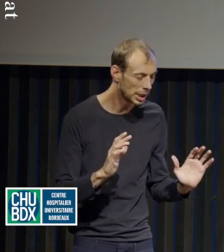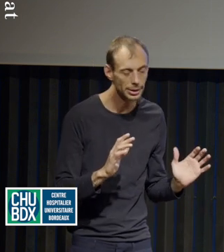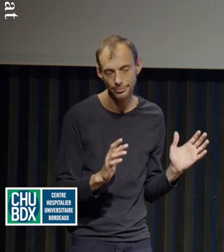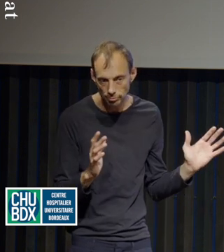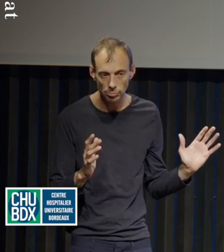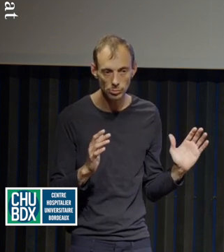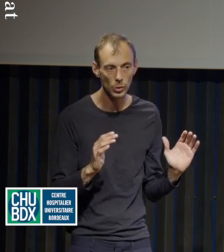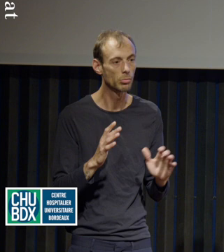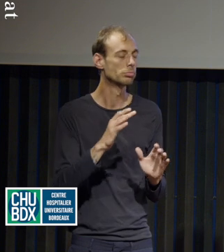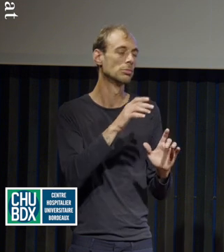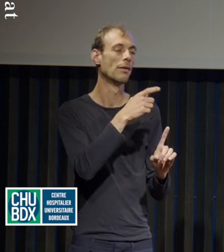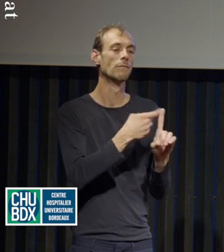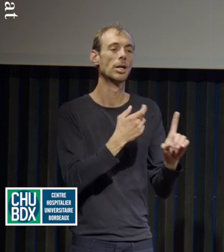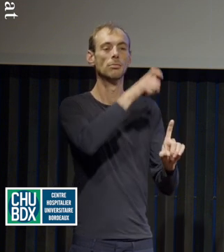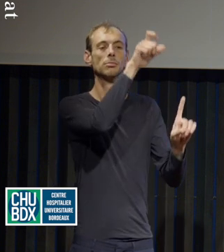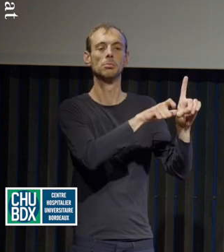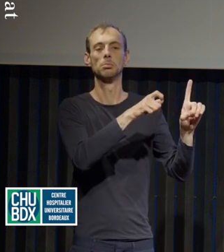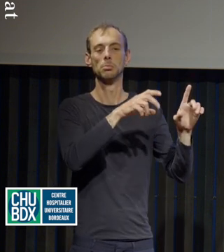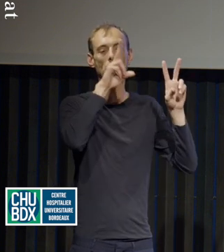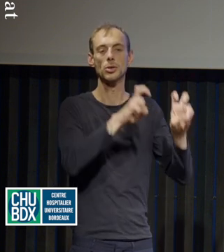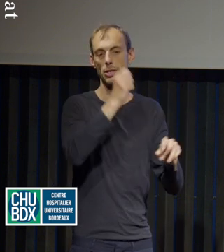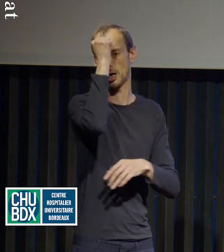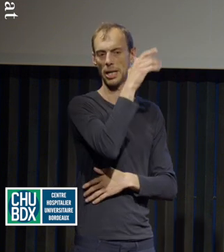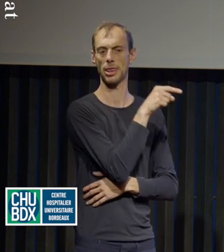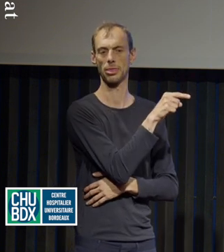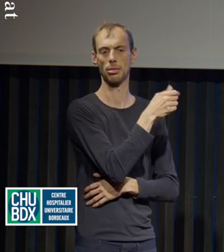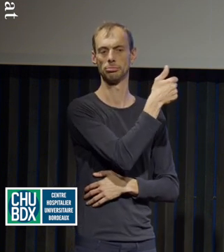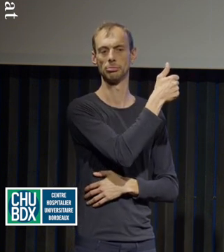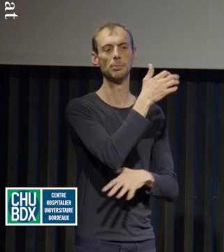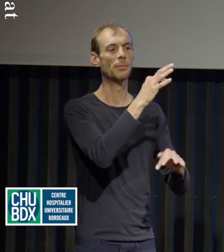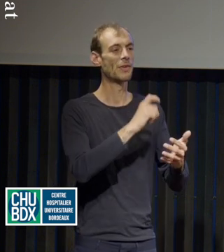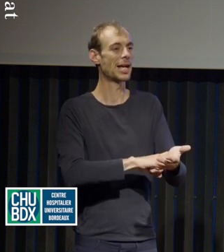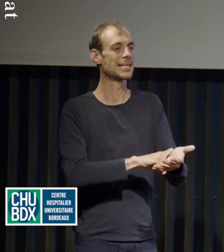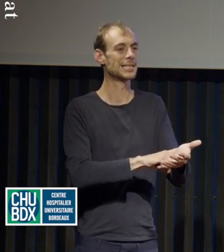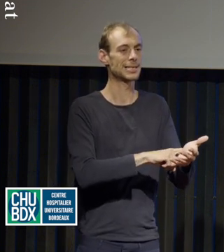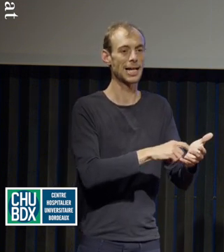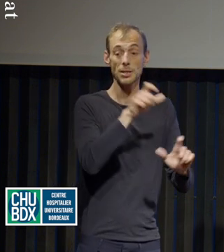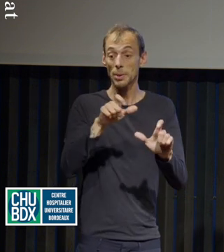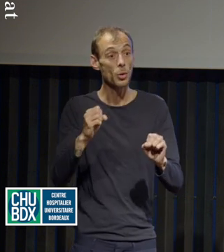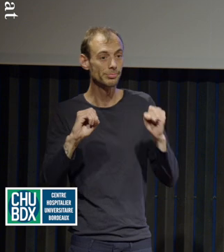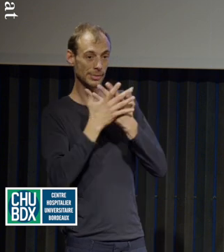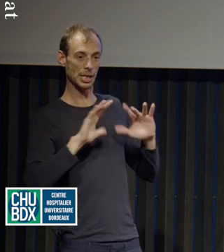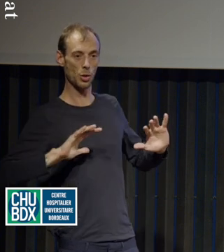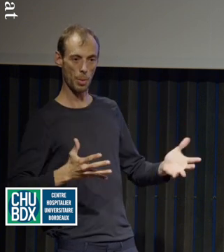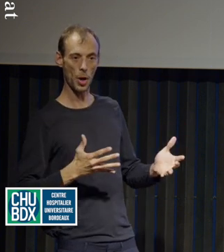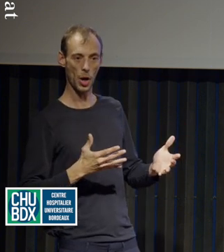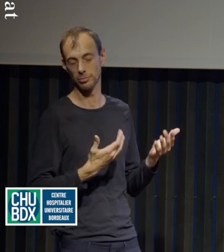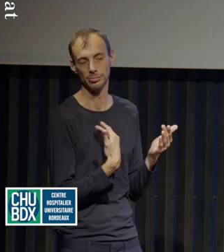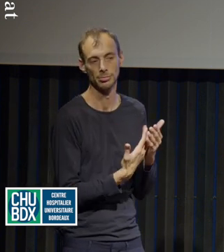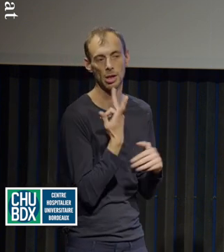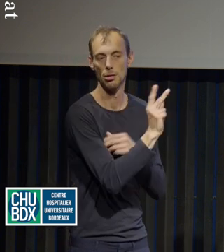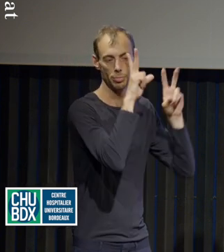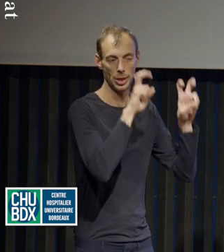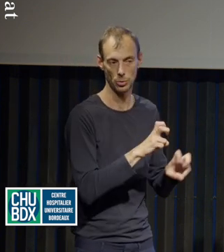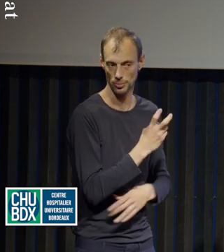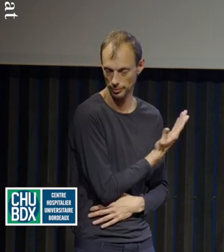célèbre chercheuse américaine qui s'est beaucoup intéressée à la question de la réponse au stress et de la vulnérabilité aux addictions. Et nous voyons